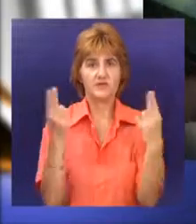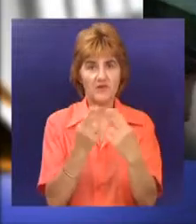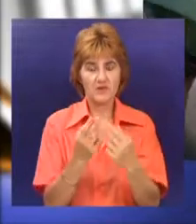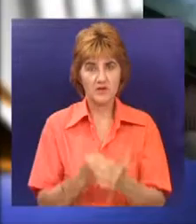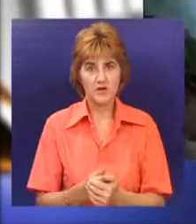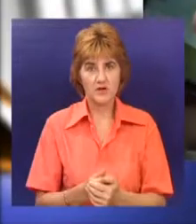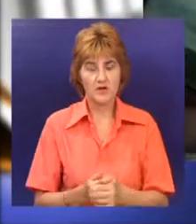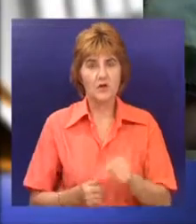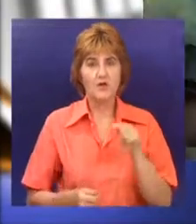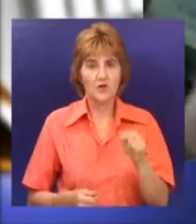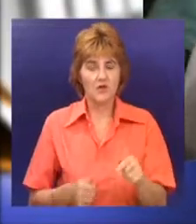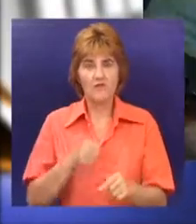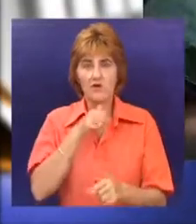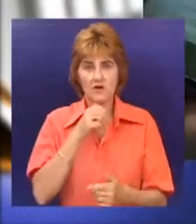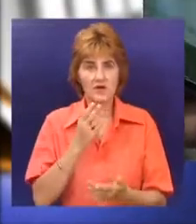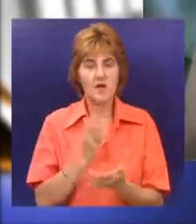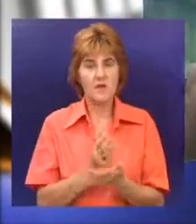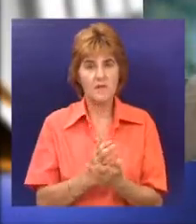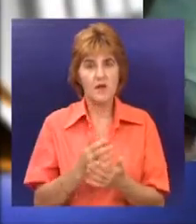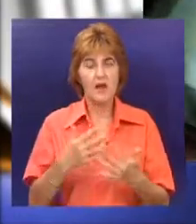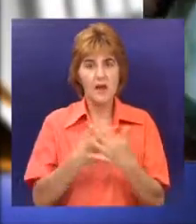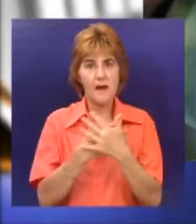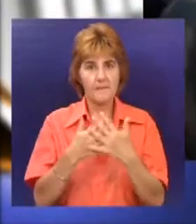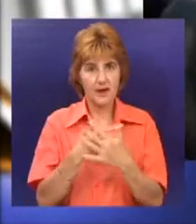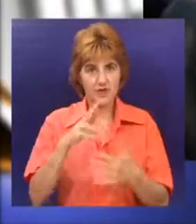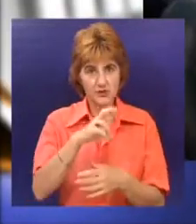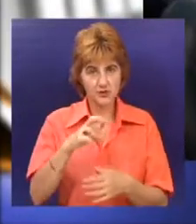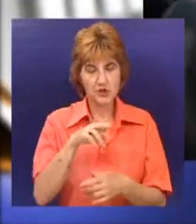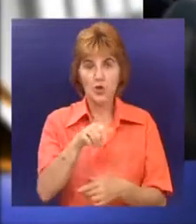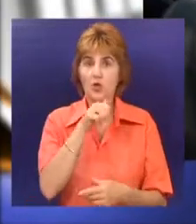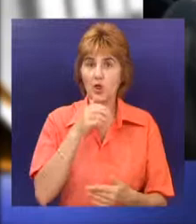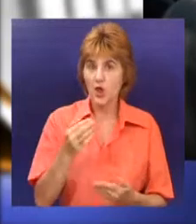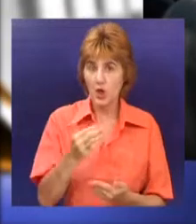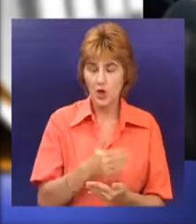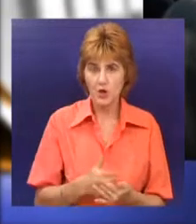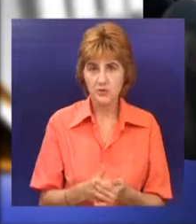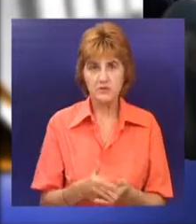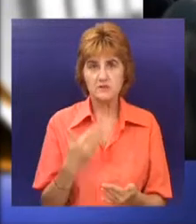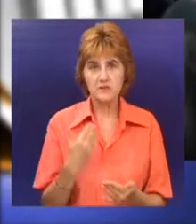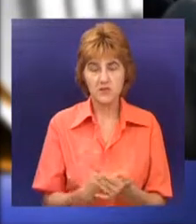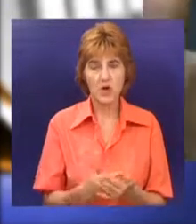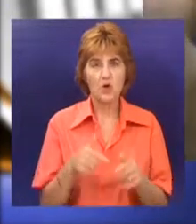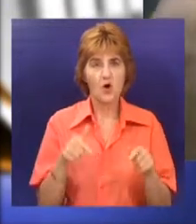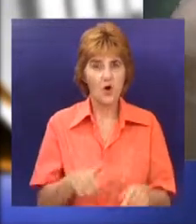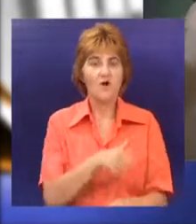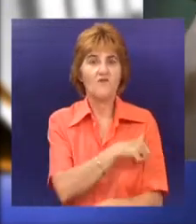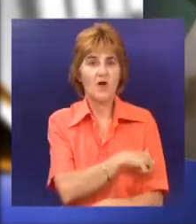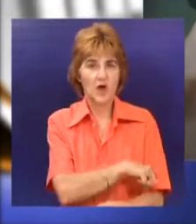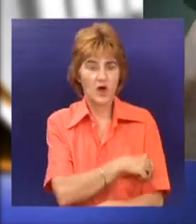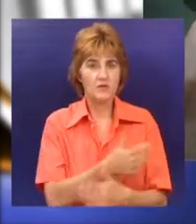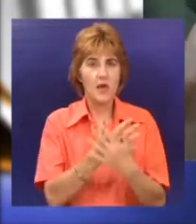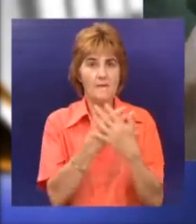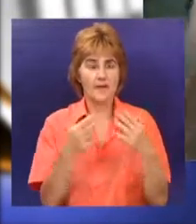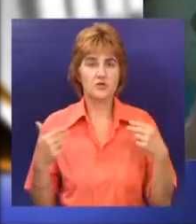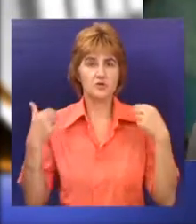Pre 2 godine na ovom mestu je također bila postavljena internet mreža, što se pokazalo kao korisna stvar. Iz tog razloga ove godine